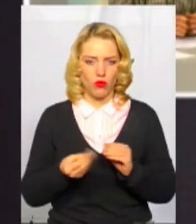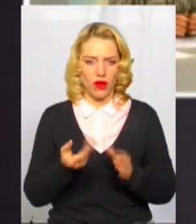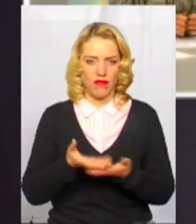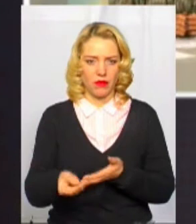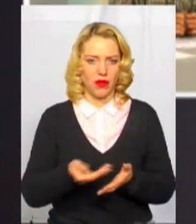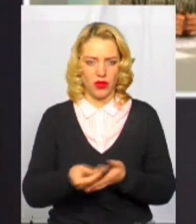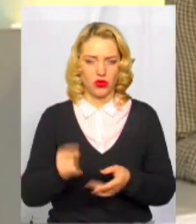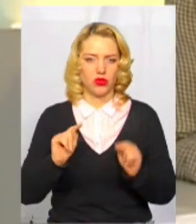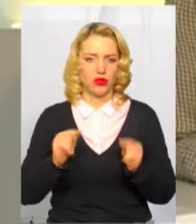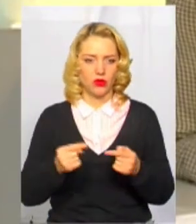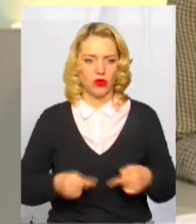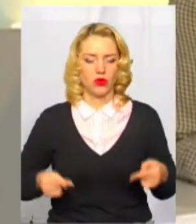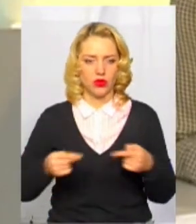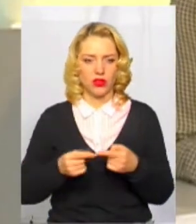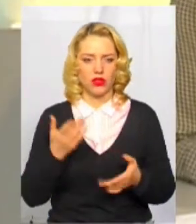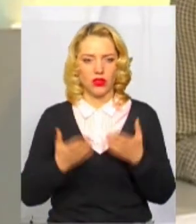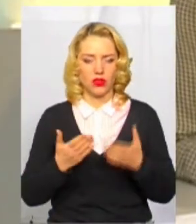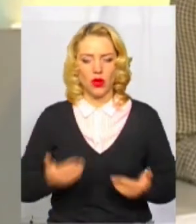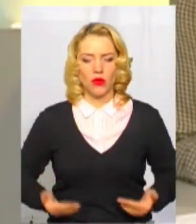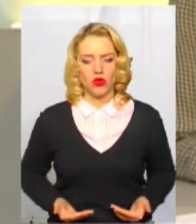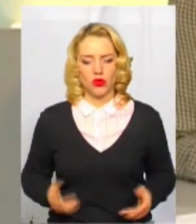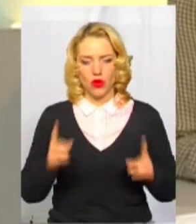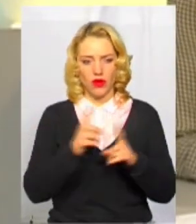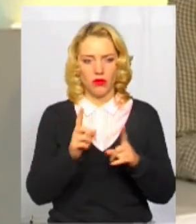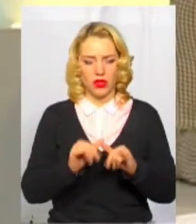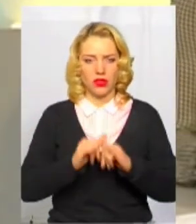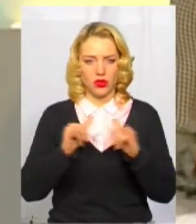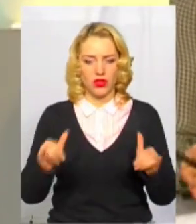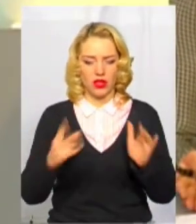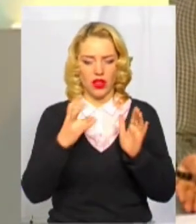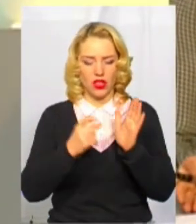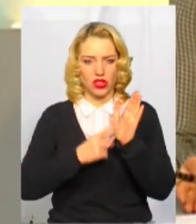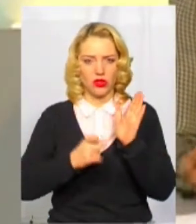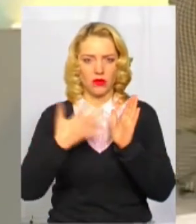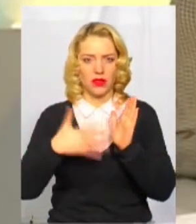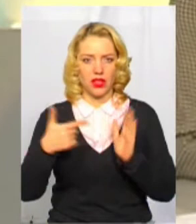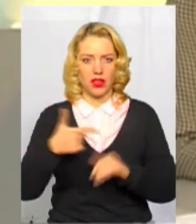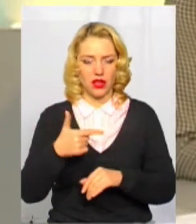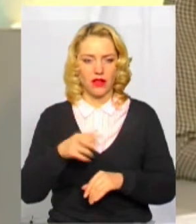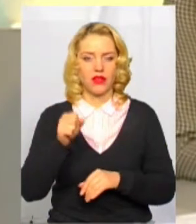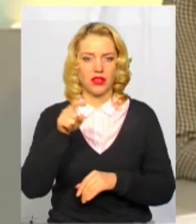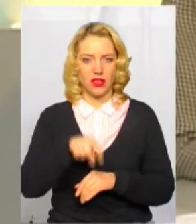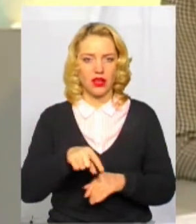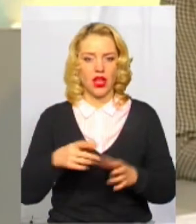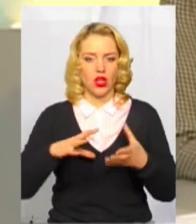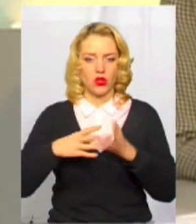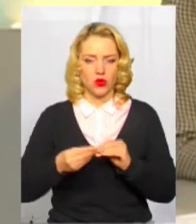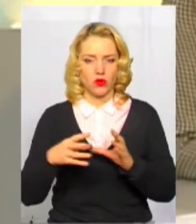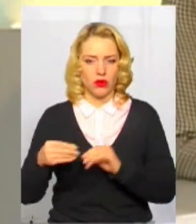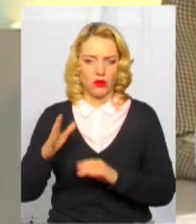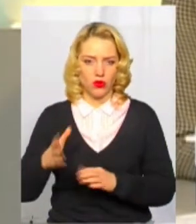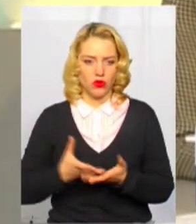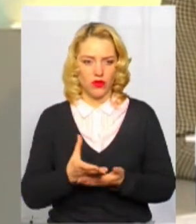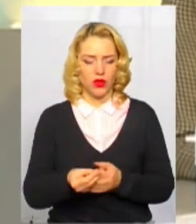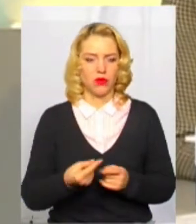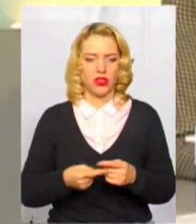Тому однозначно, якщо прожитковий мінімум зростає на 650 гривень, то і дані суми будуть